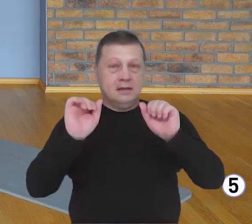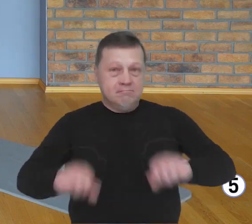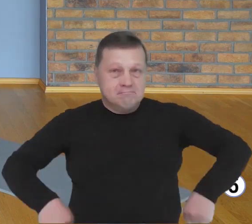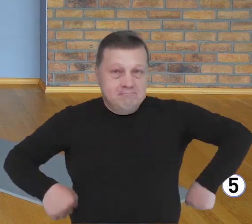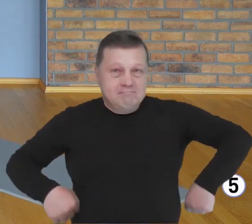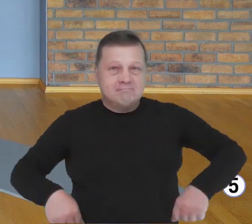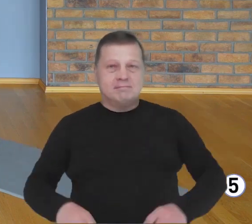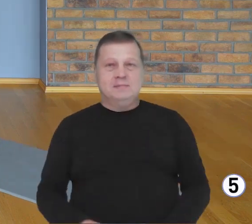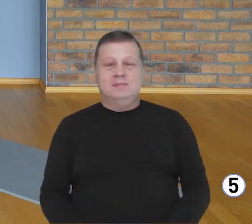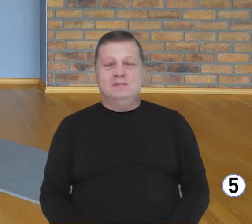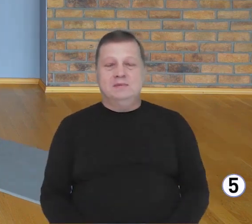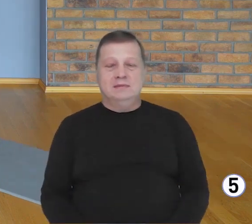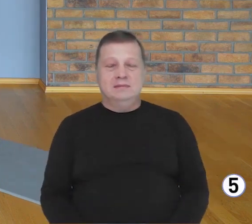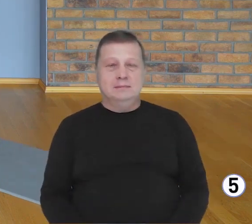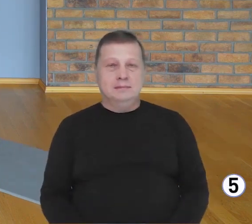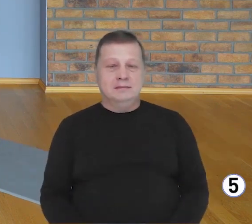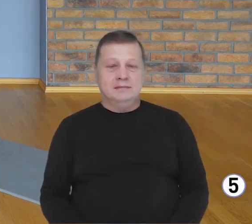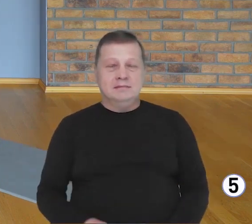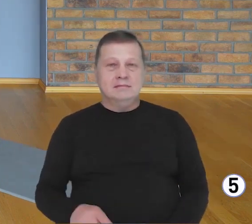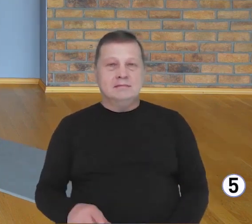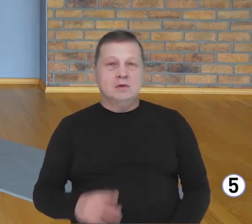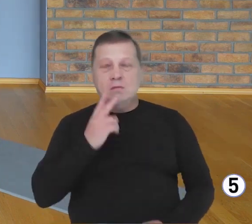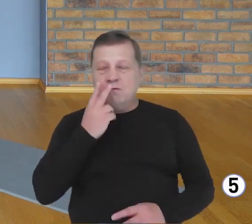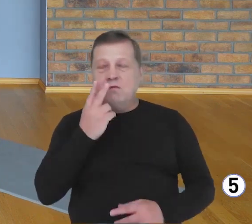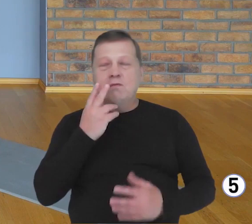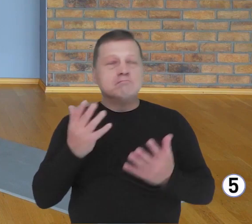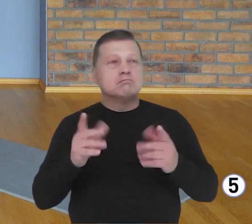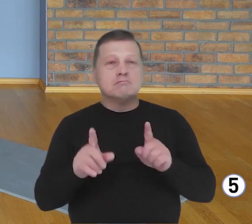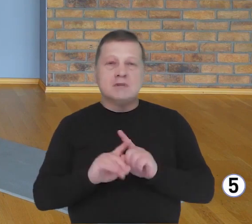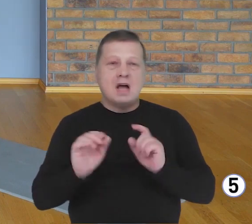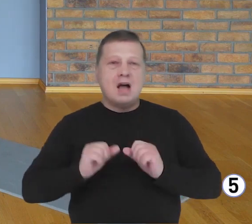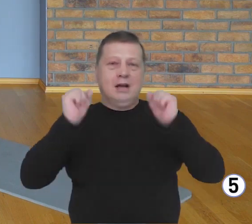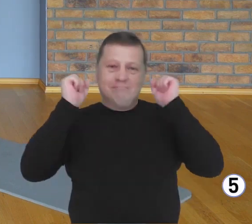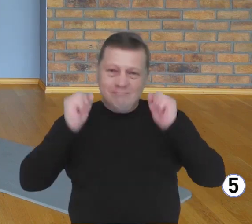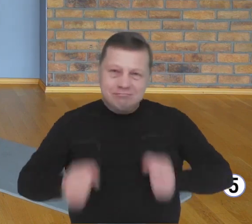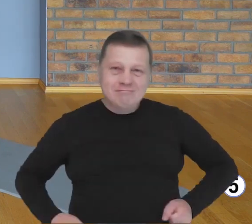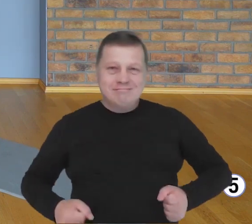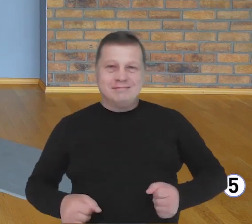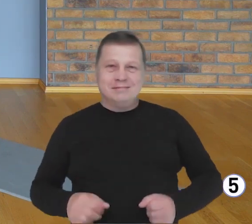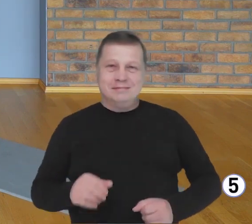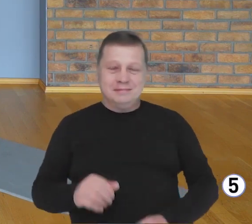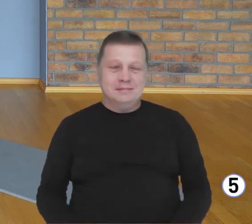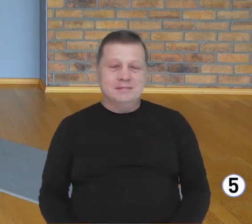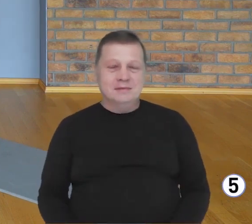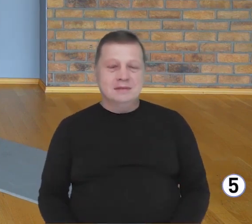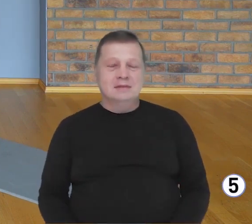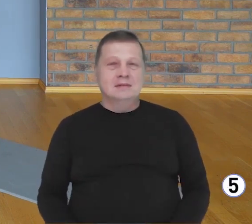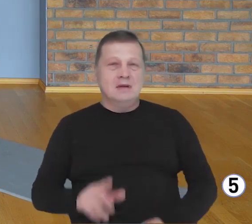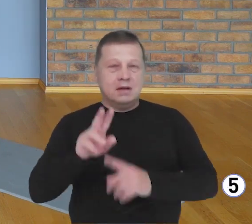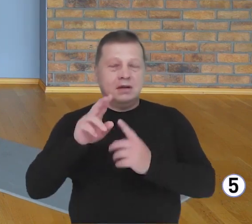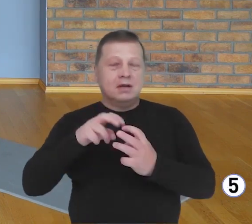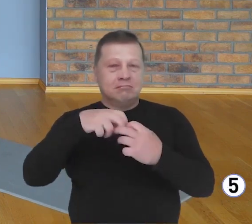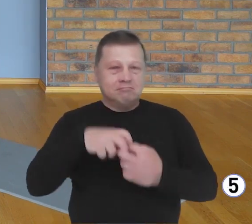I wypchnięcie ramion do tyłu, tak jakbyście się odpychali. Wykonujemy tutaj